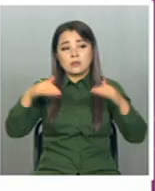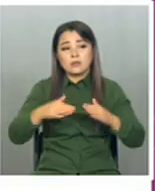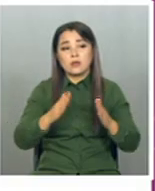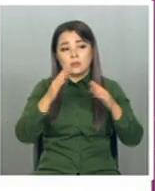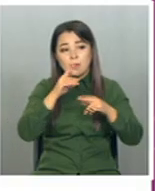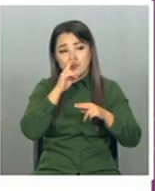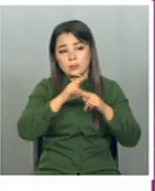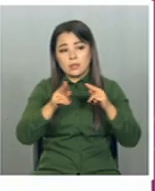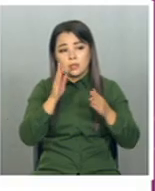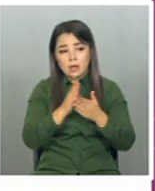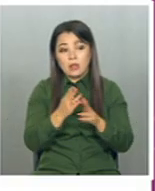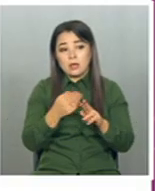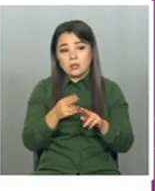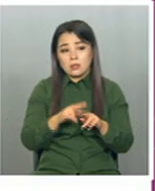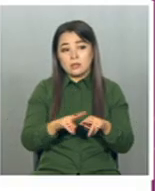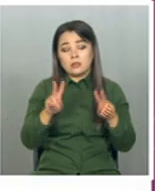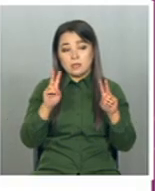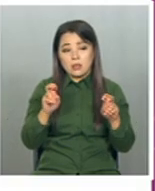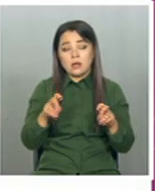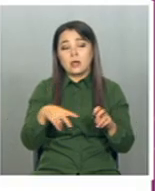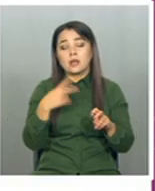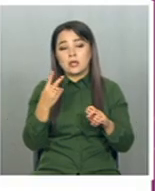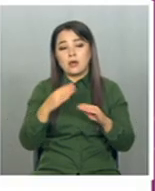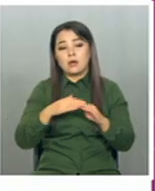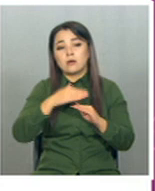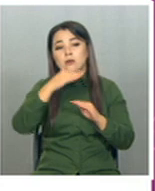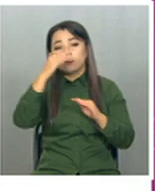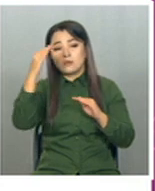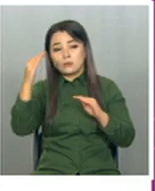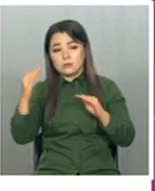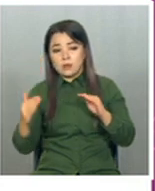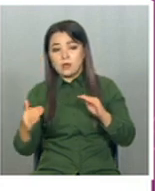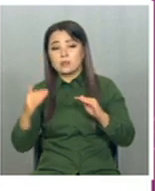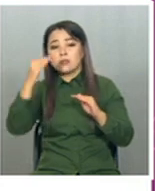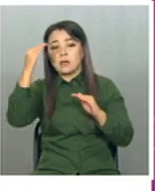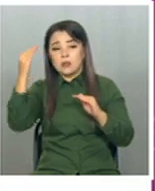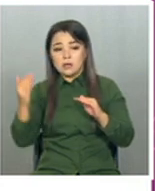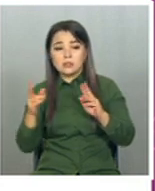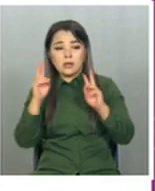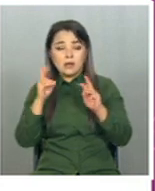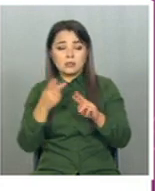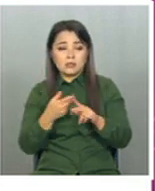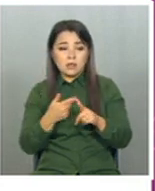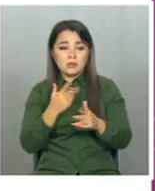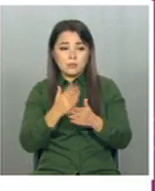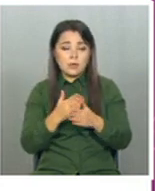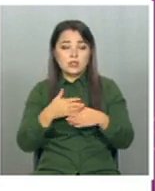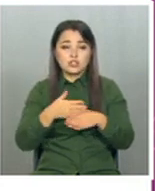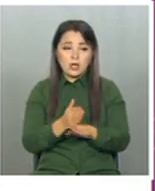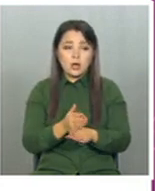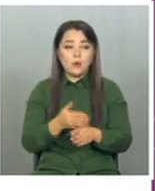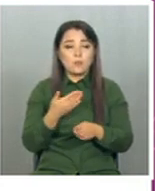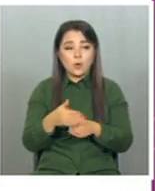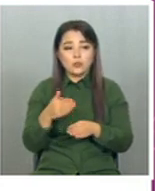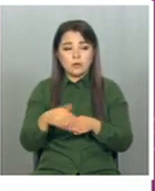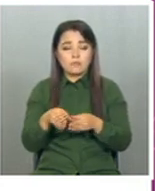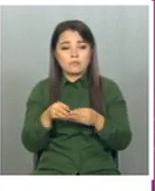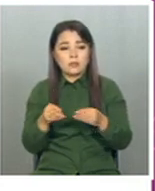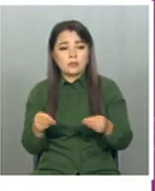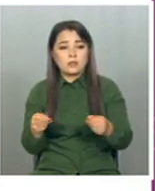жоғалтады. Олар екінші қайтара тау жасалу қысымына ұшыраса, жарықтармен бөлшектеніп ыдырап